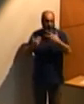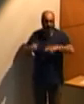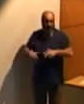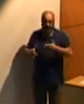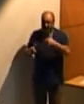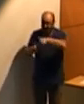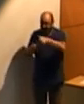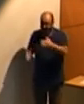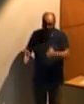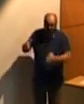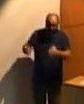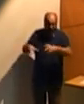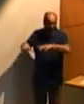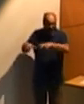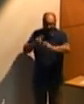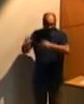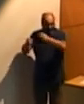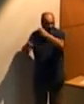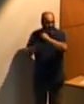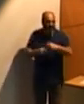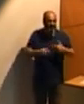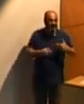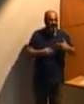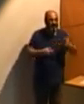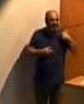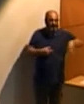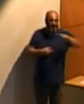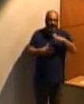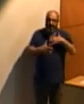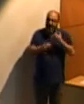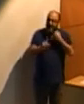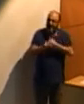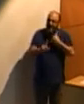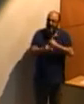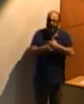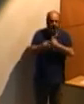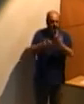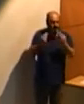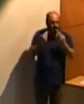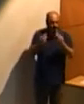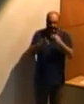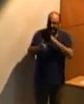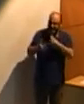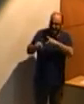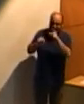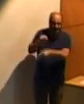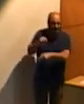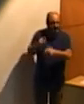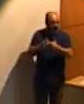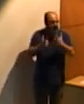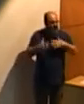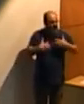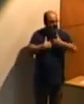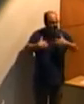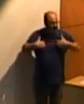l'idée et je voulais savoir s'il y avait en termes de le contrôler au bingo de militantisme justement des jets pas moins des rassemblements de